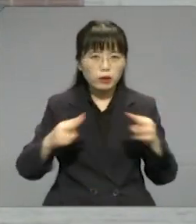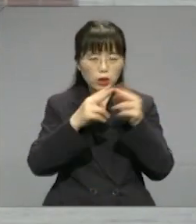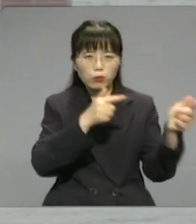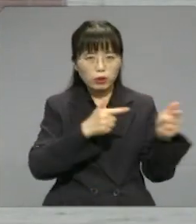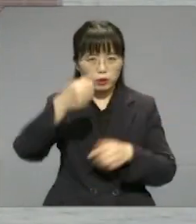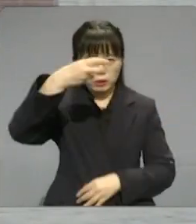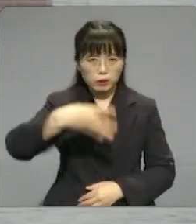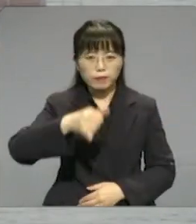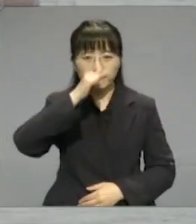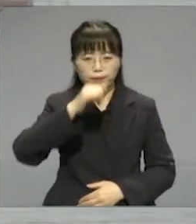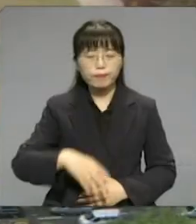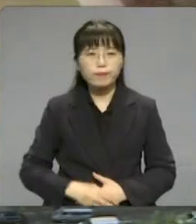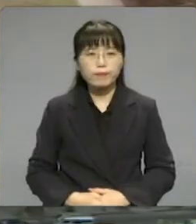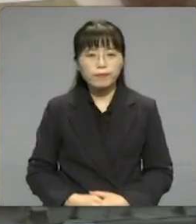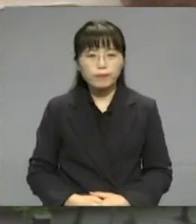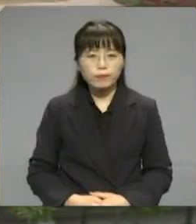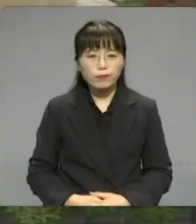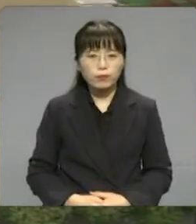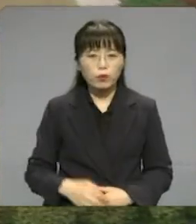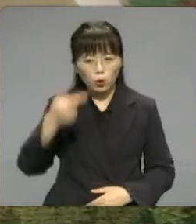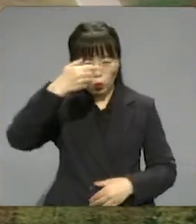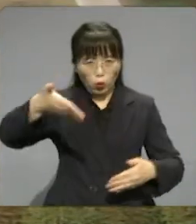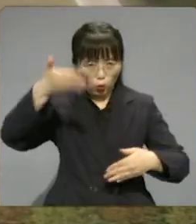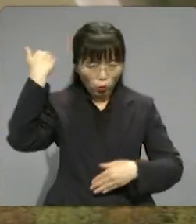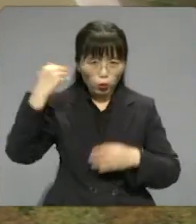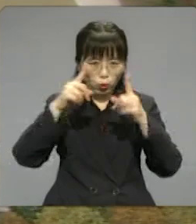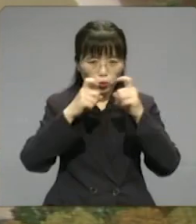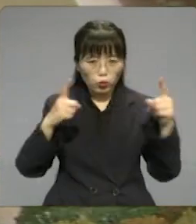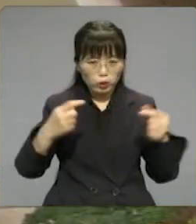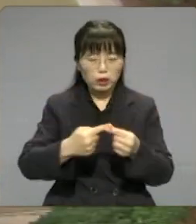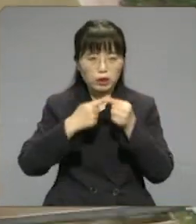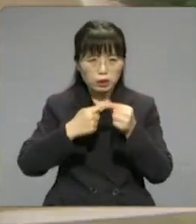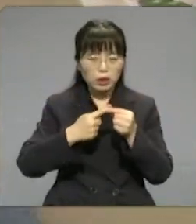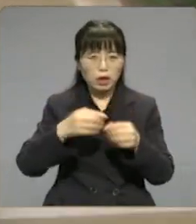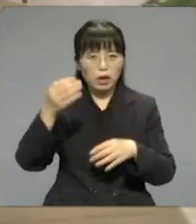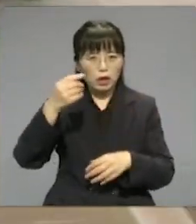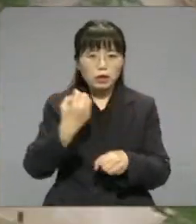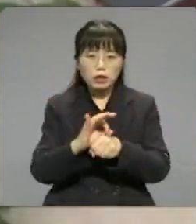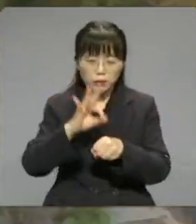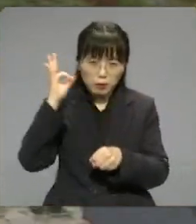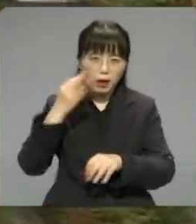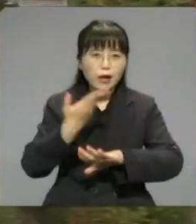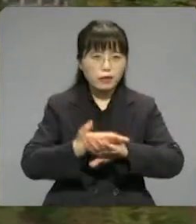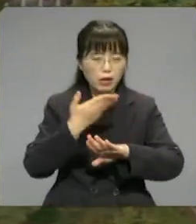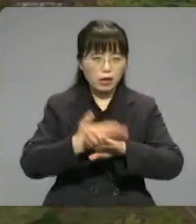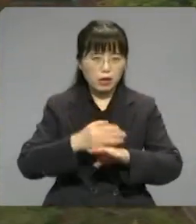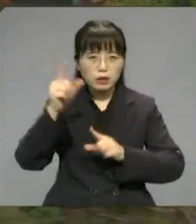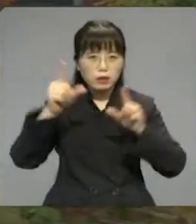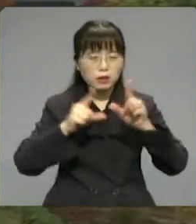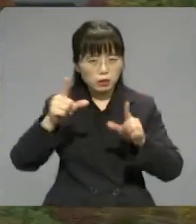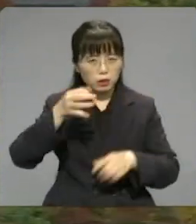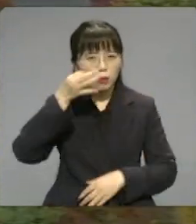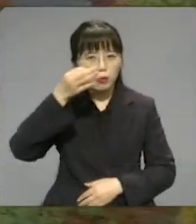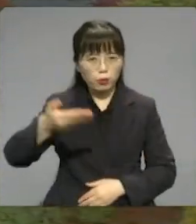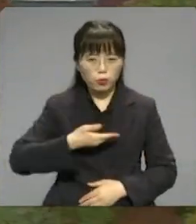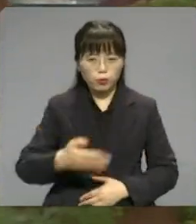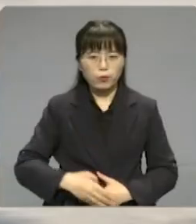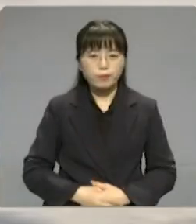뒤를 이었습니다. 고궁이 1위, 한강이 4위였던 10여 년 전과는 달라진 인식을